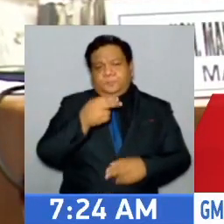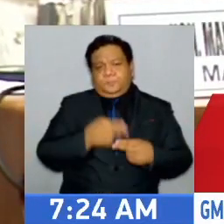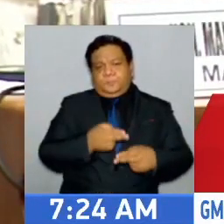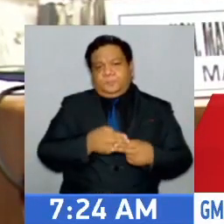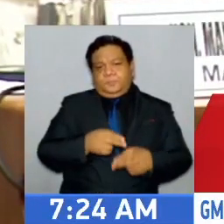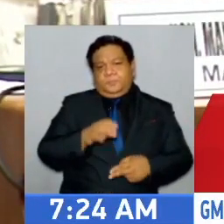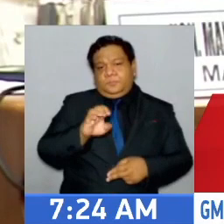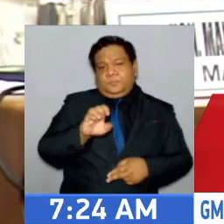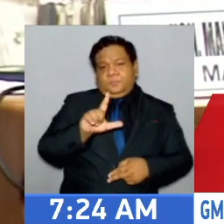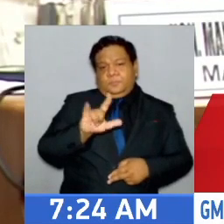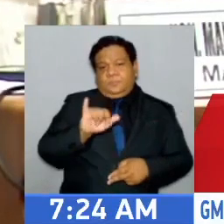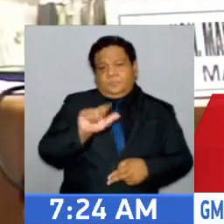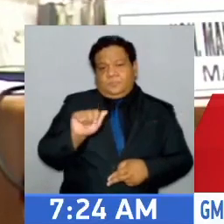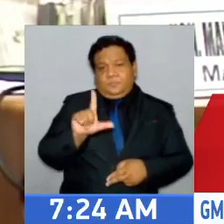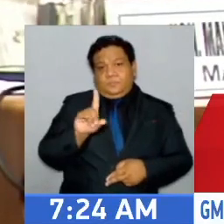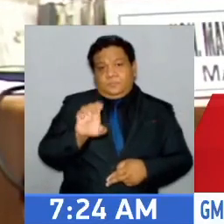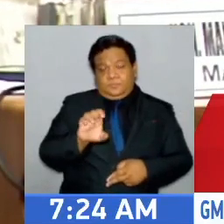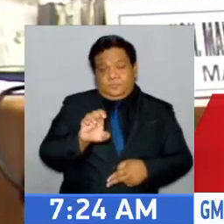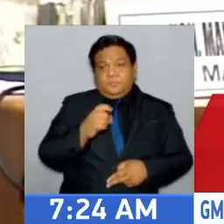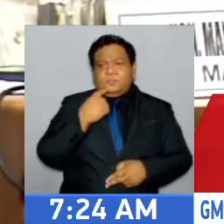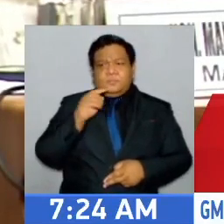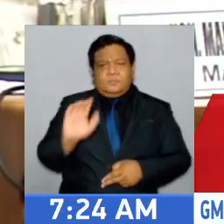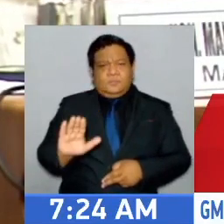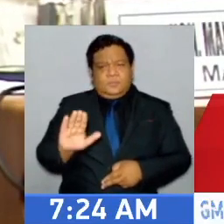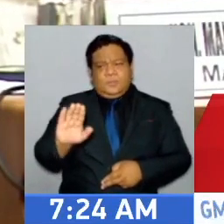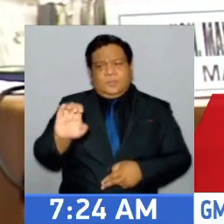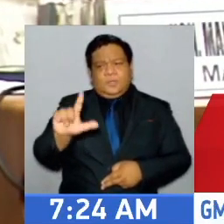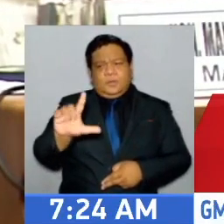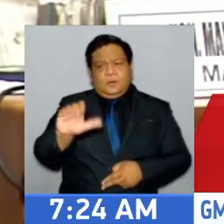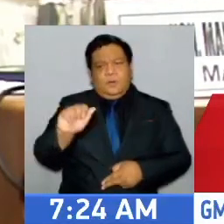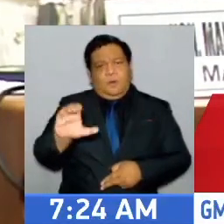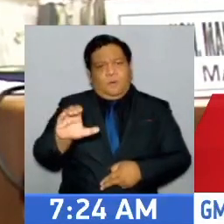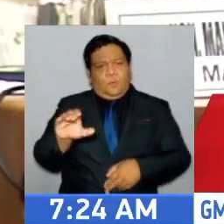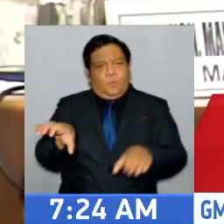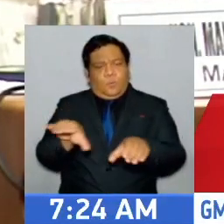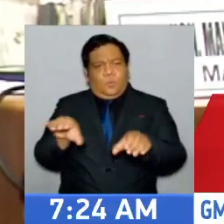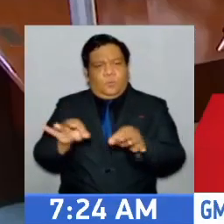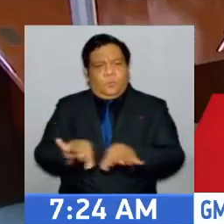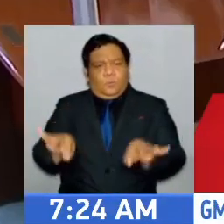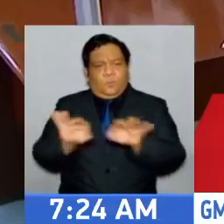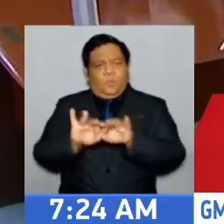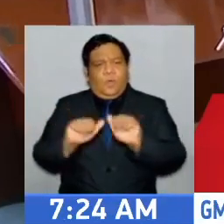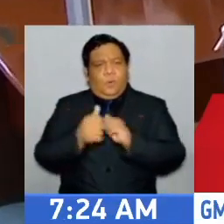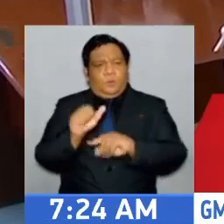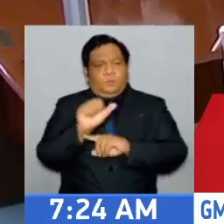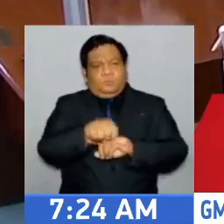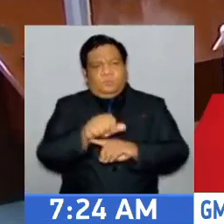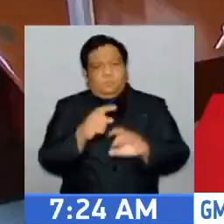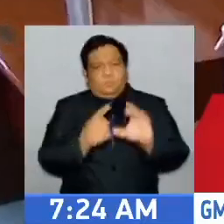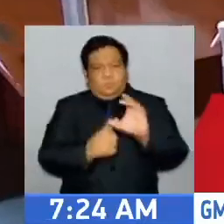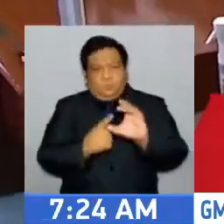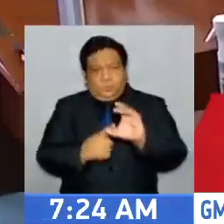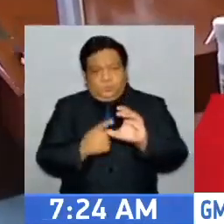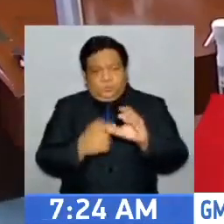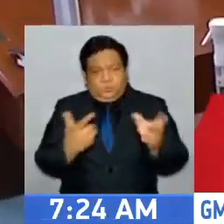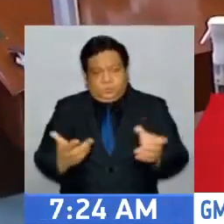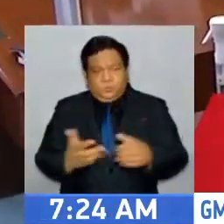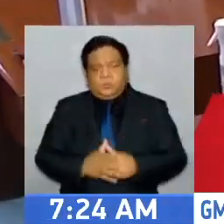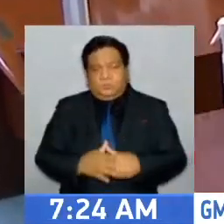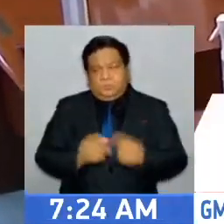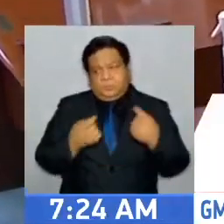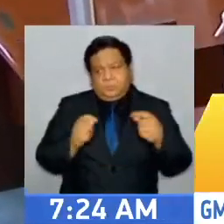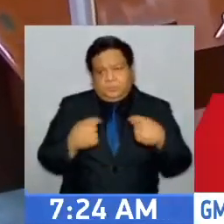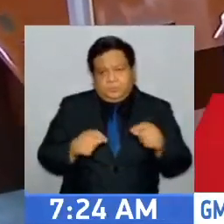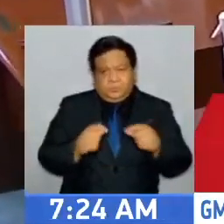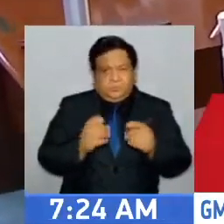trabaho ng NTF-ELCAC para tapusin ang insurgency sa bansa. Kukumbinsihin daw nila ang Senado rito. Sabi naman ni Senate